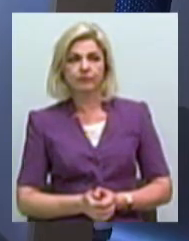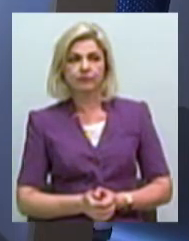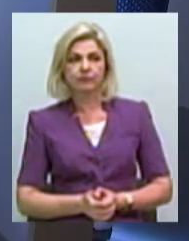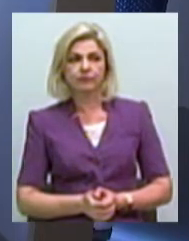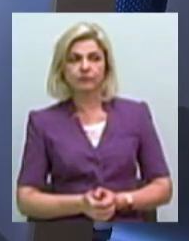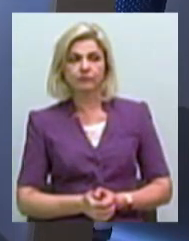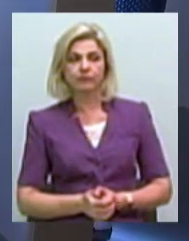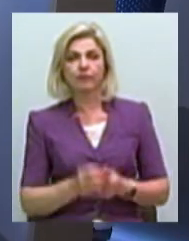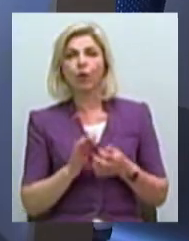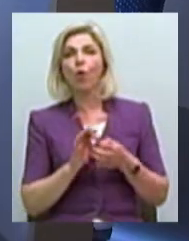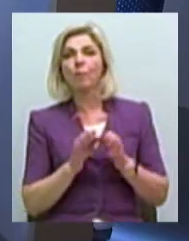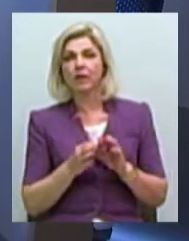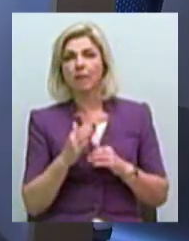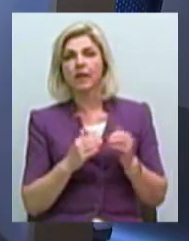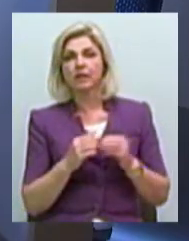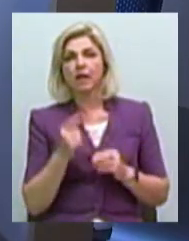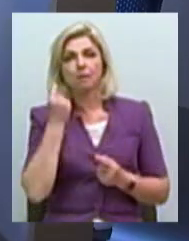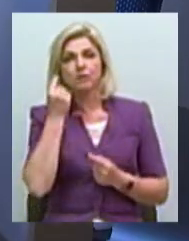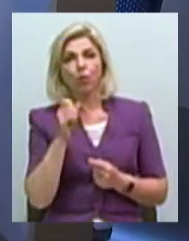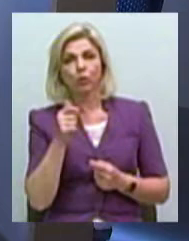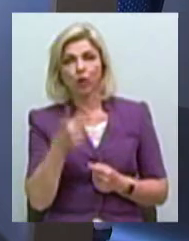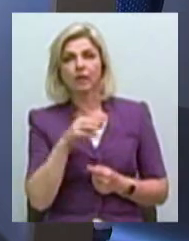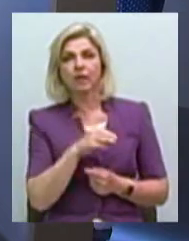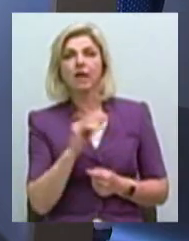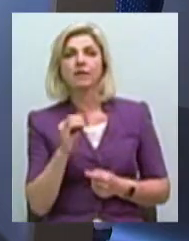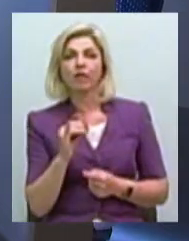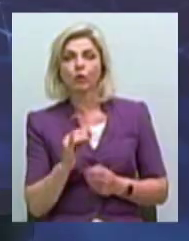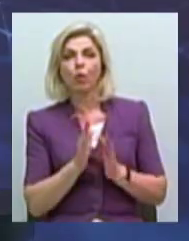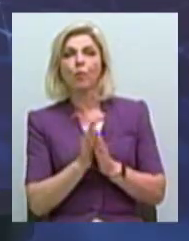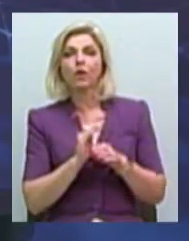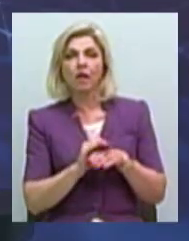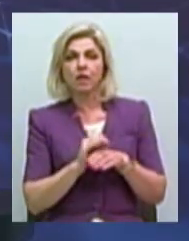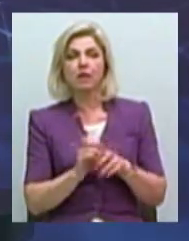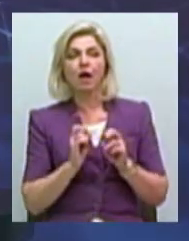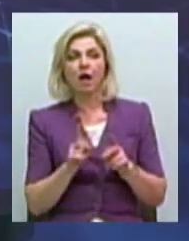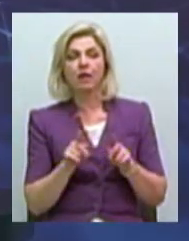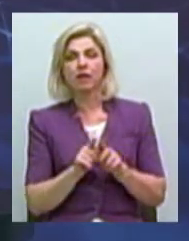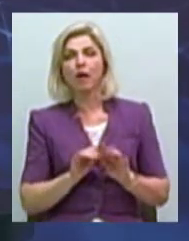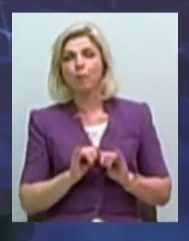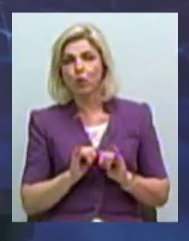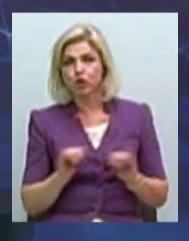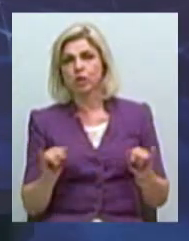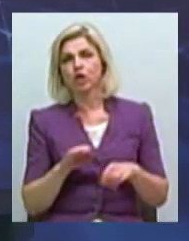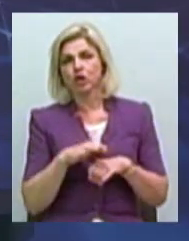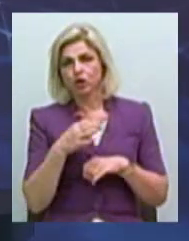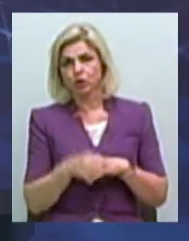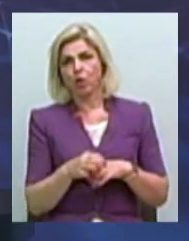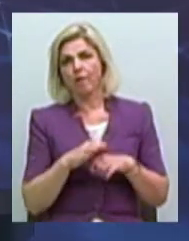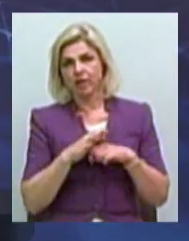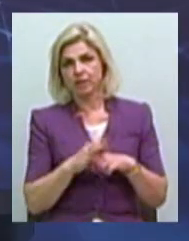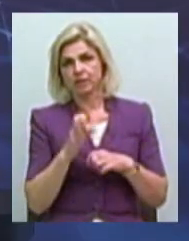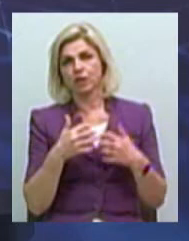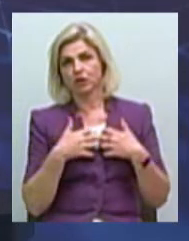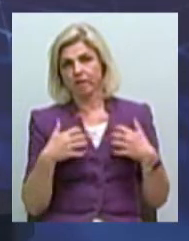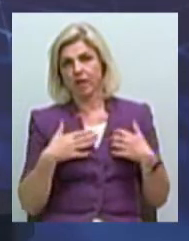Це був коментар практичного психолога Тетяни Іванової. Будь ласка, а наскільки поширено таке явище, як жорстоке поводження із тваринами в